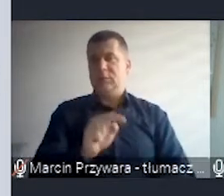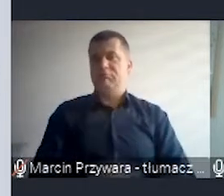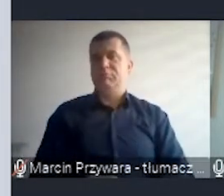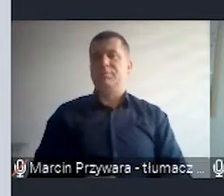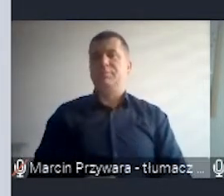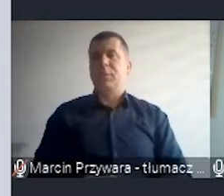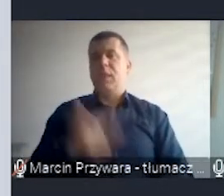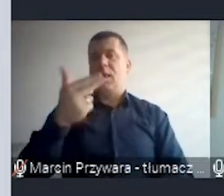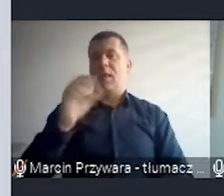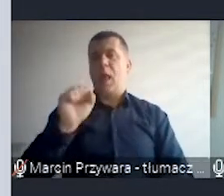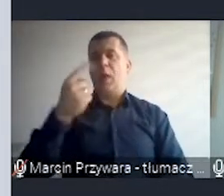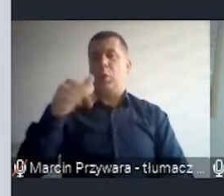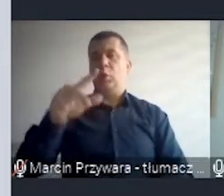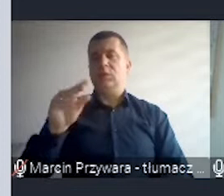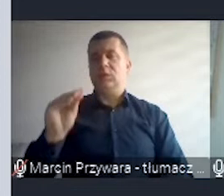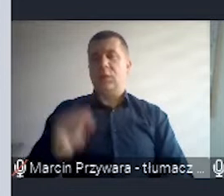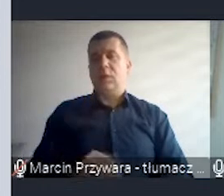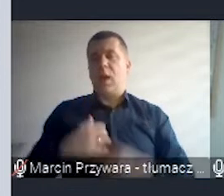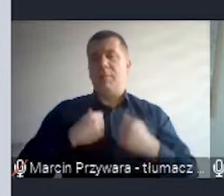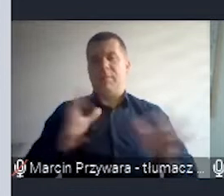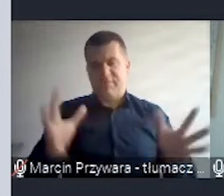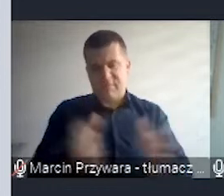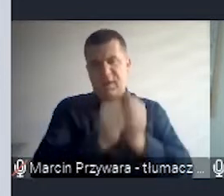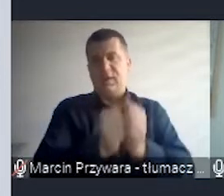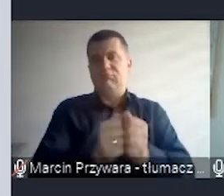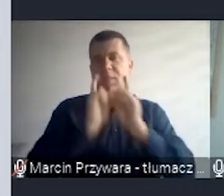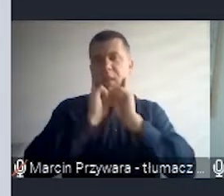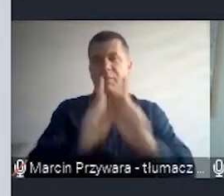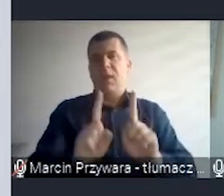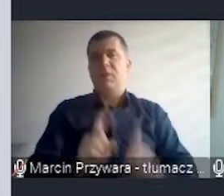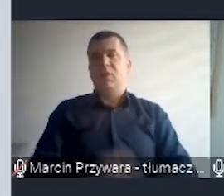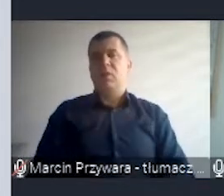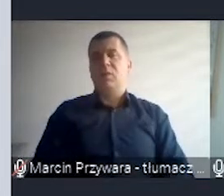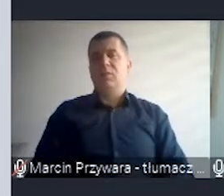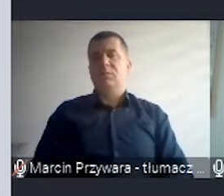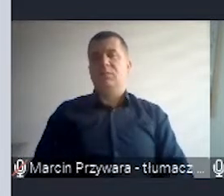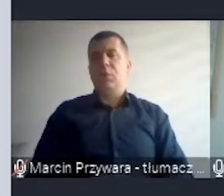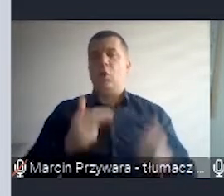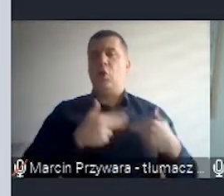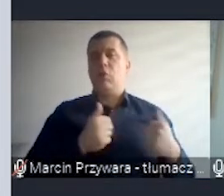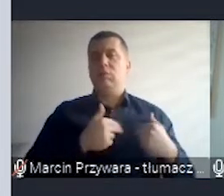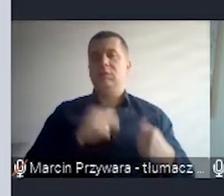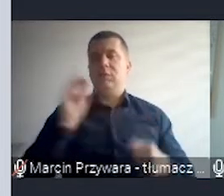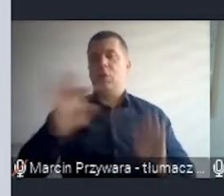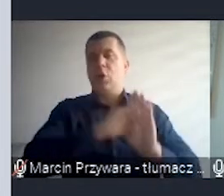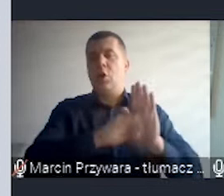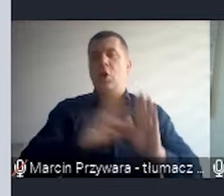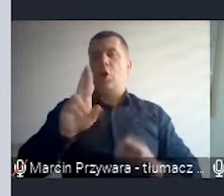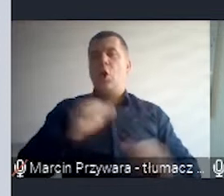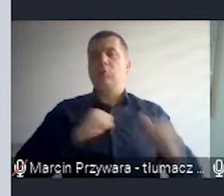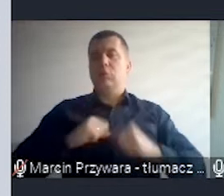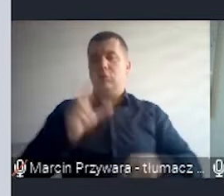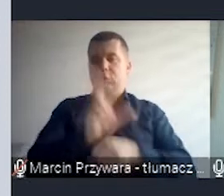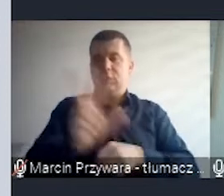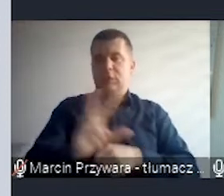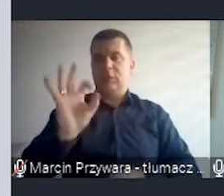zjawisku nadużyć, no i żeby wykrywać nieprawidłowości, komisja w rozporządzeniu